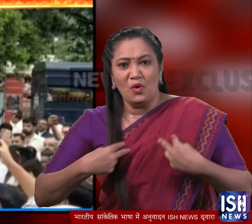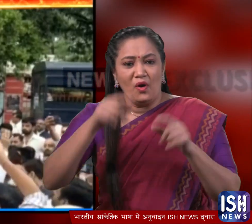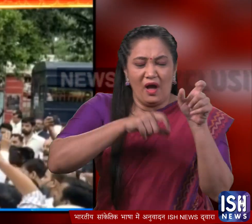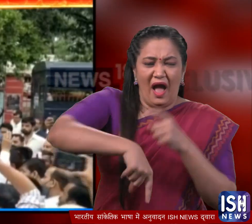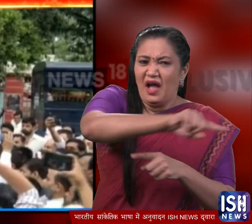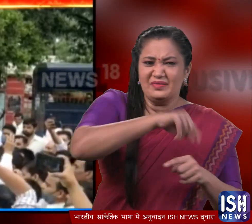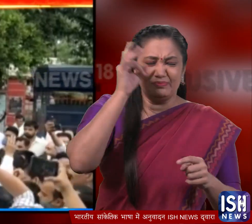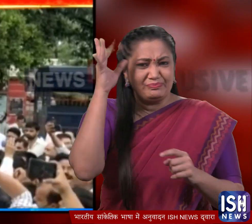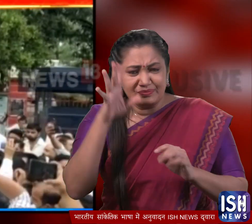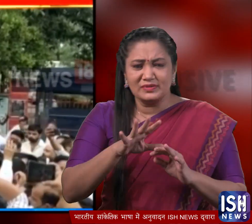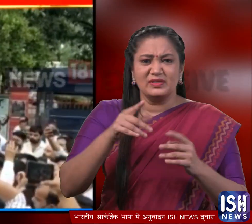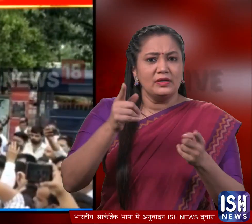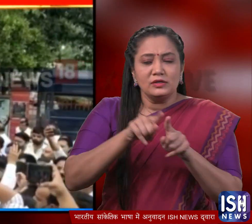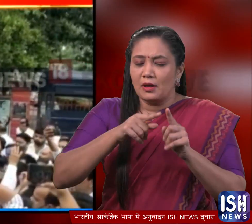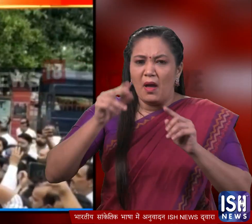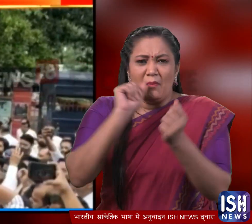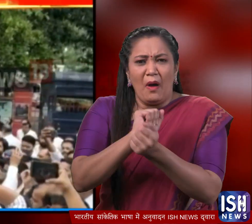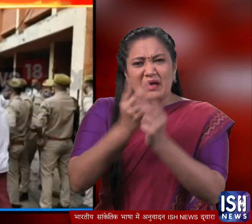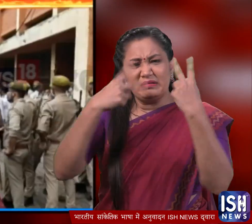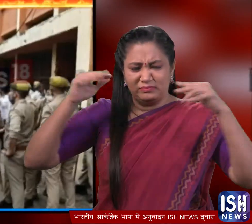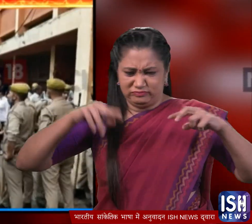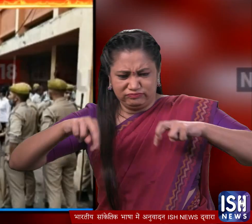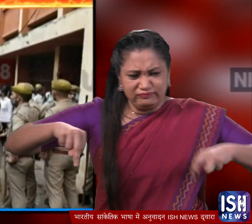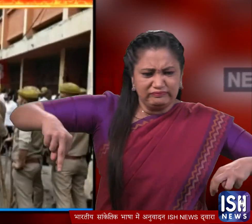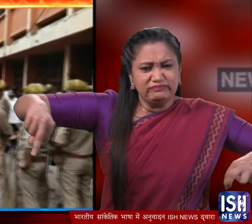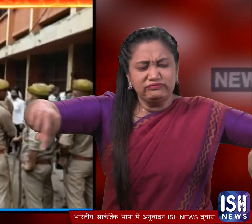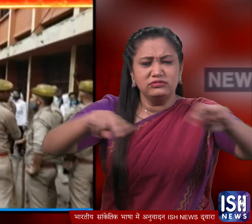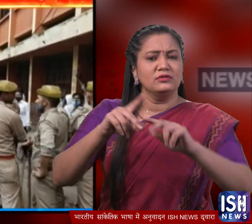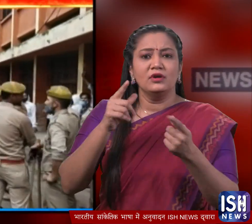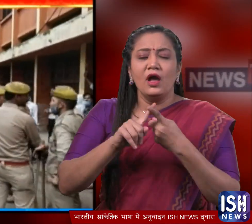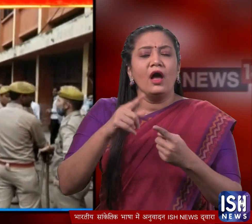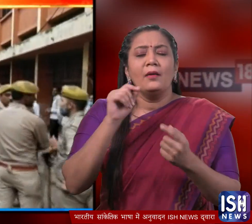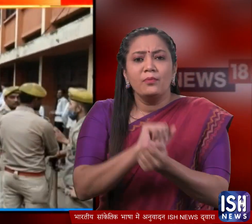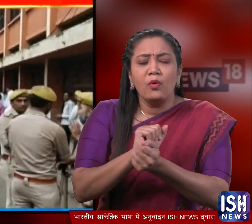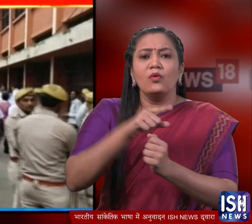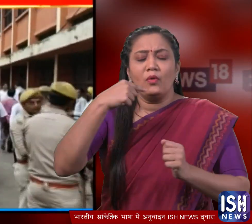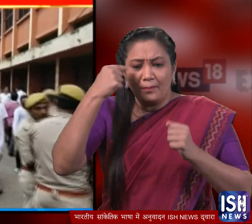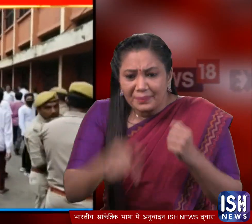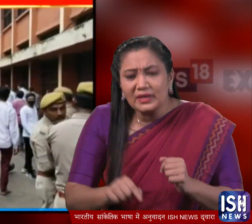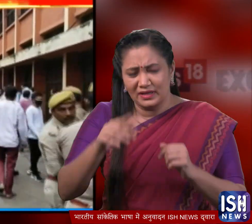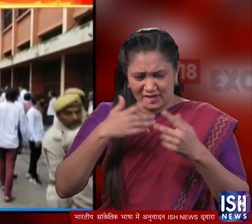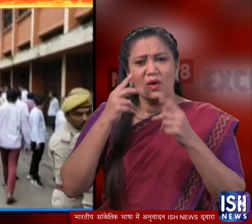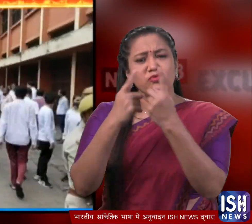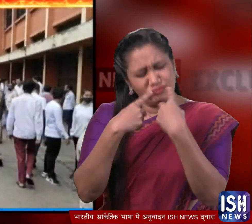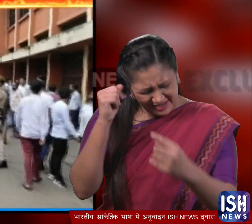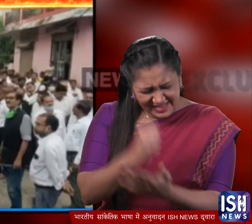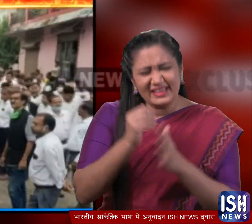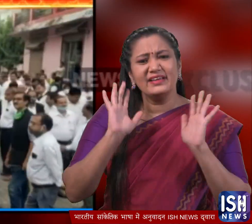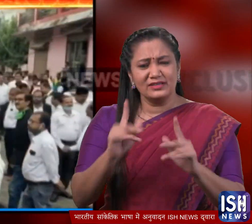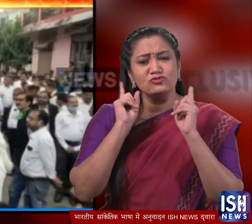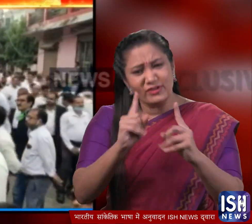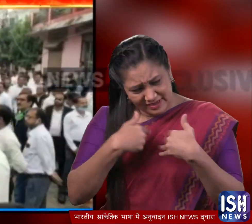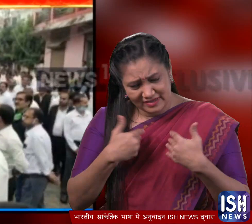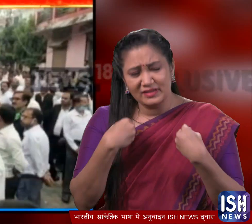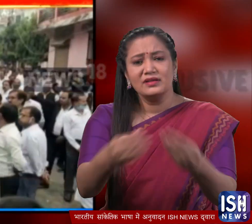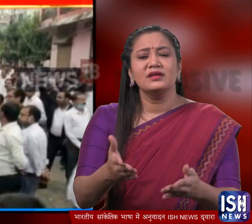वकीलों के गुस्से को देखते हुए कोर्ट परिसर छावनी में बदल गया। हालांकि पुलिस सुरक्षा में चूक के जिम्मेदार लोगों पर कार्रवाई की बात तो करती दिखी,